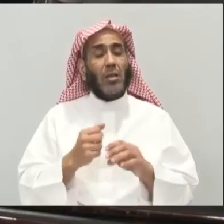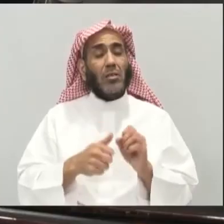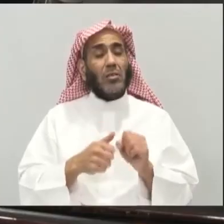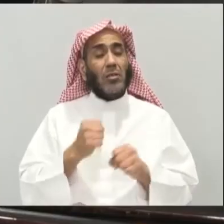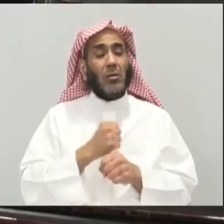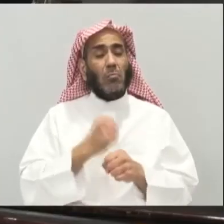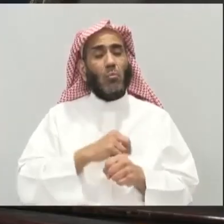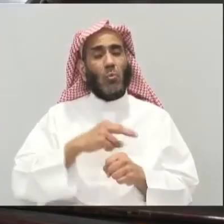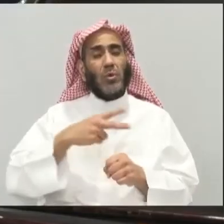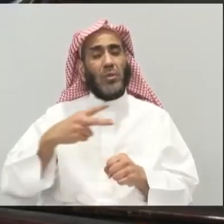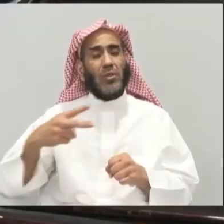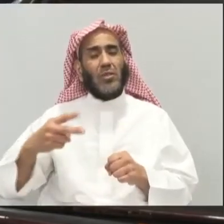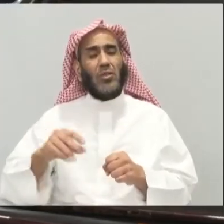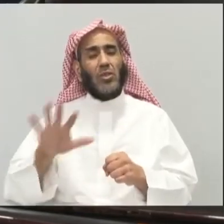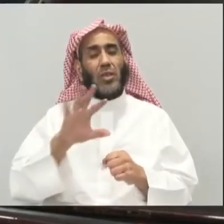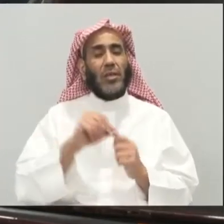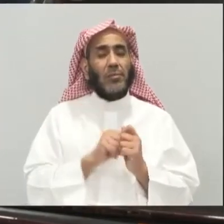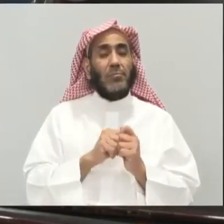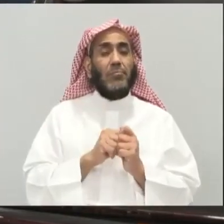عده تشكيلات